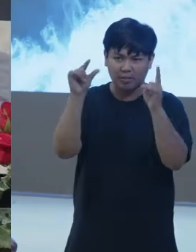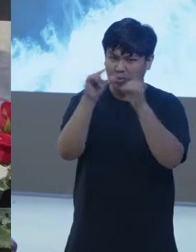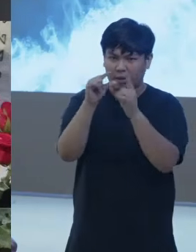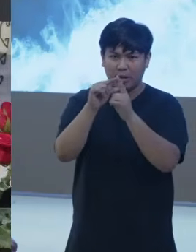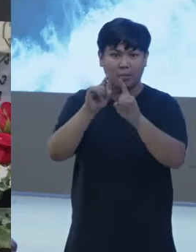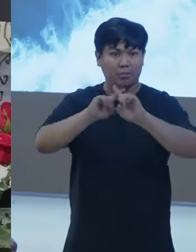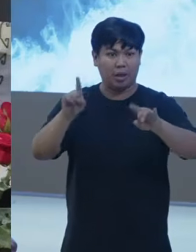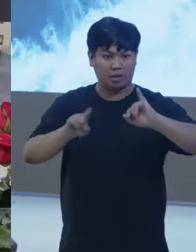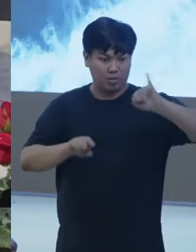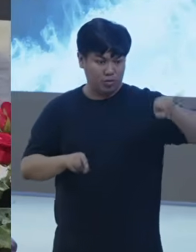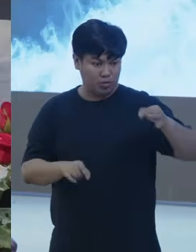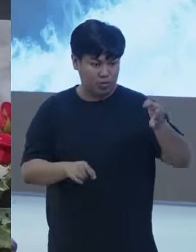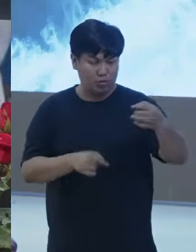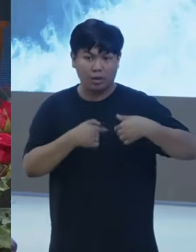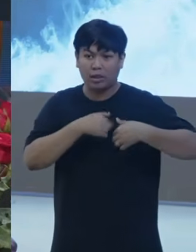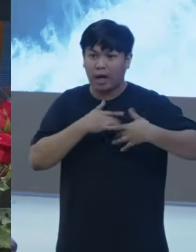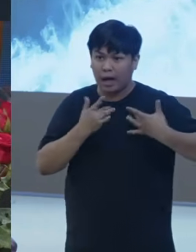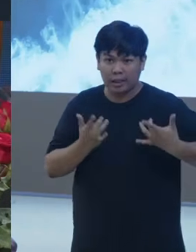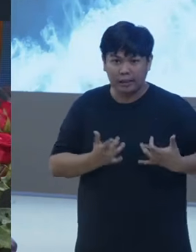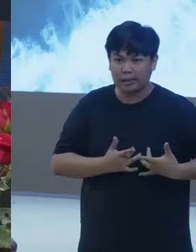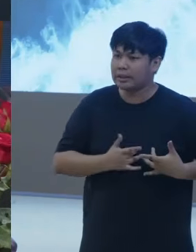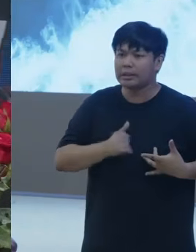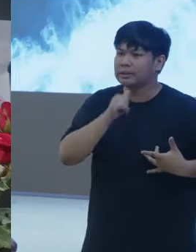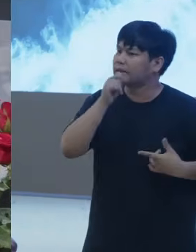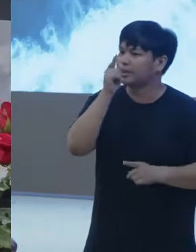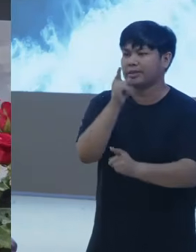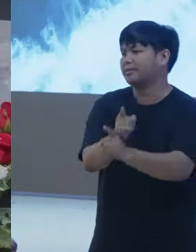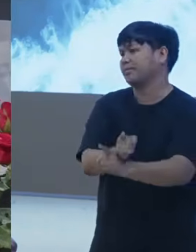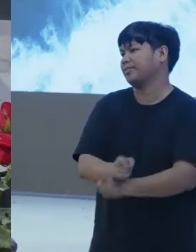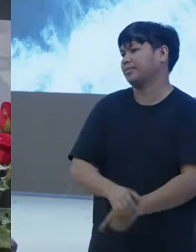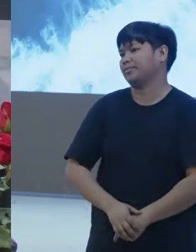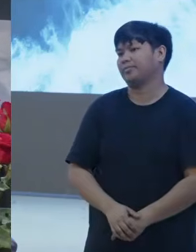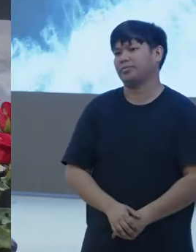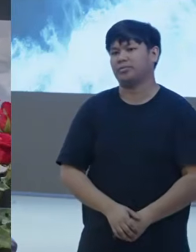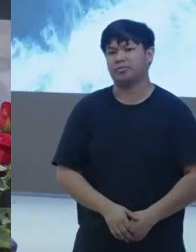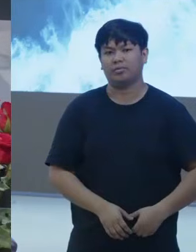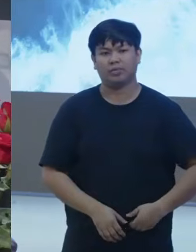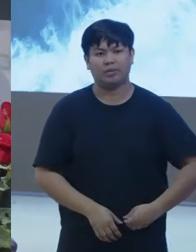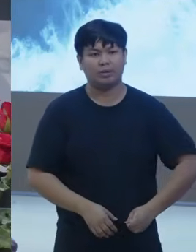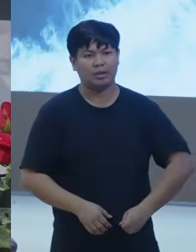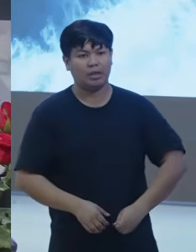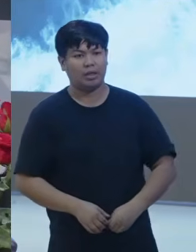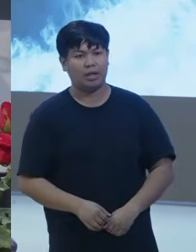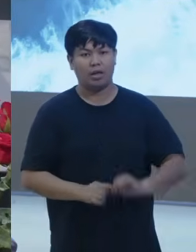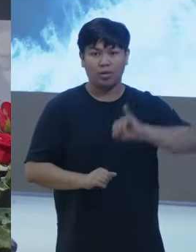Parang sinasabi nito sa Diyos, dahil galit siya.